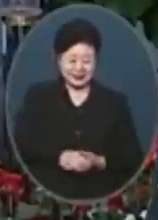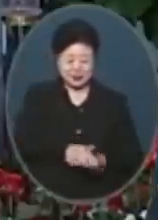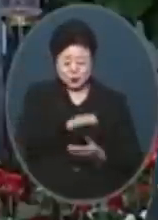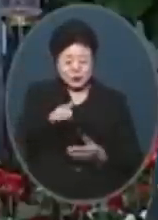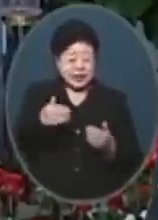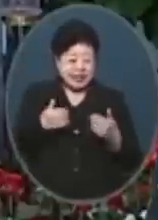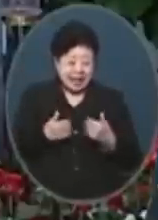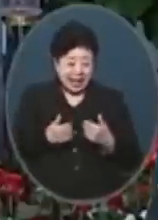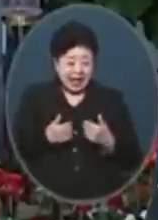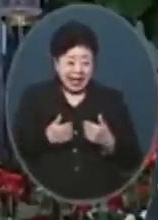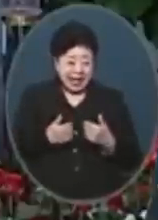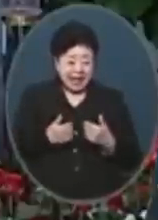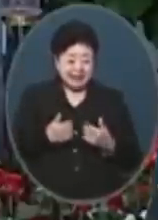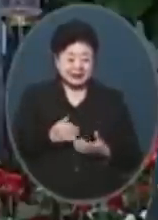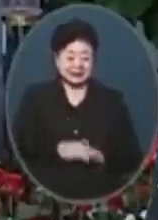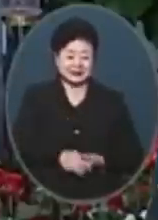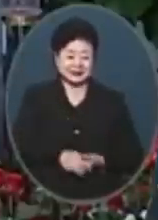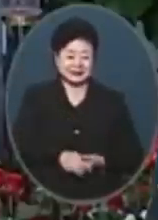우리에게